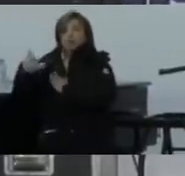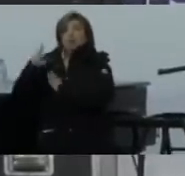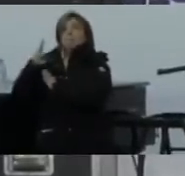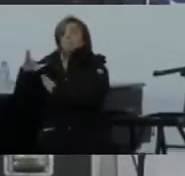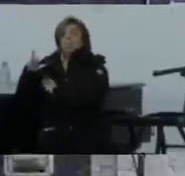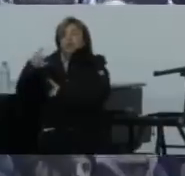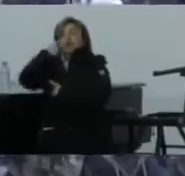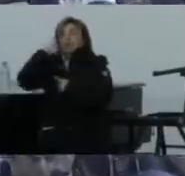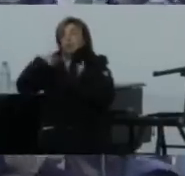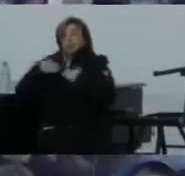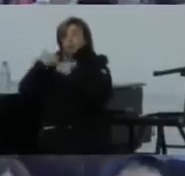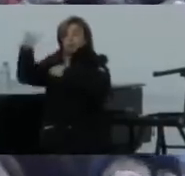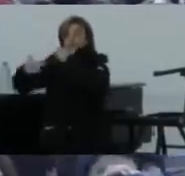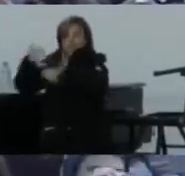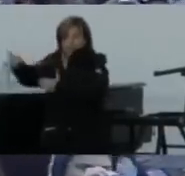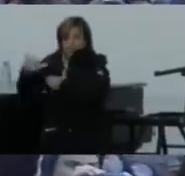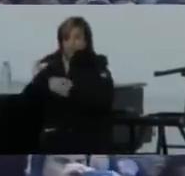cazzate.